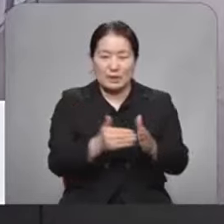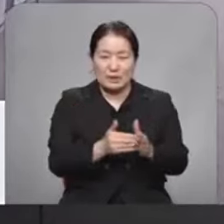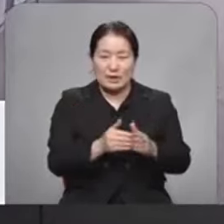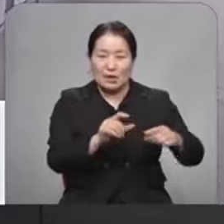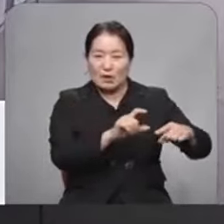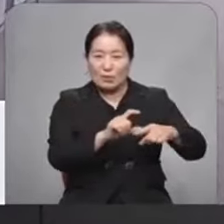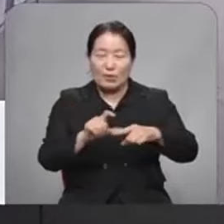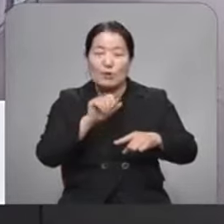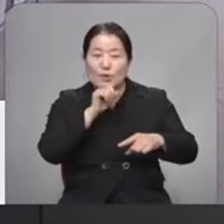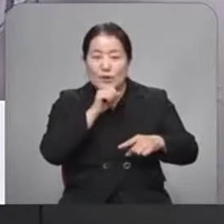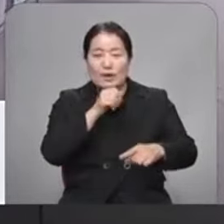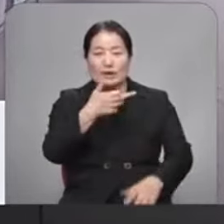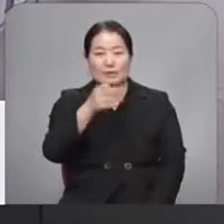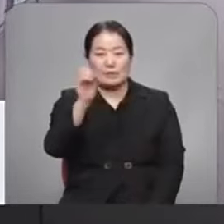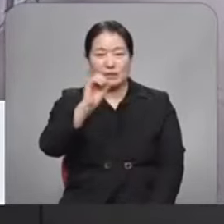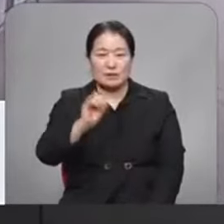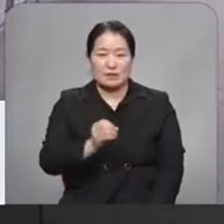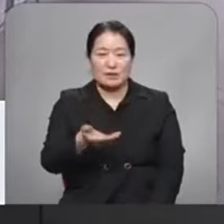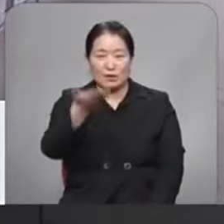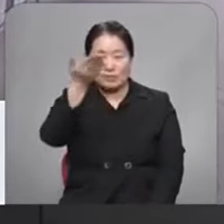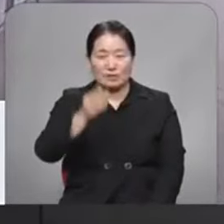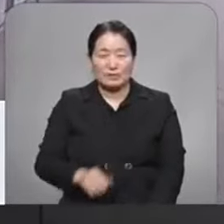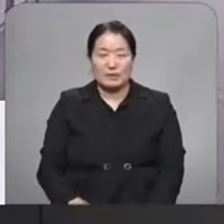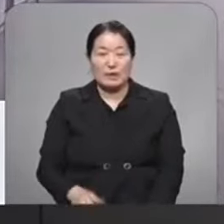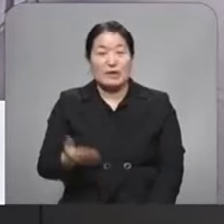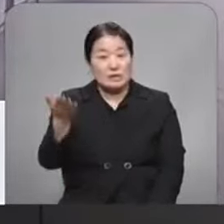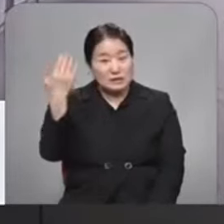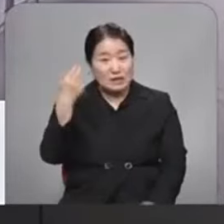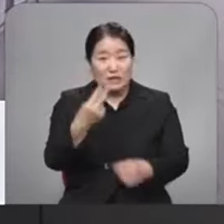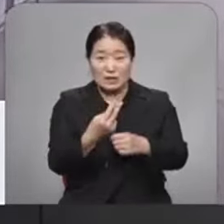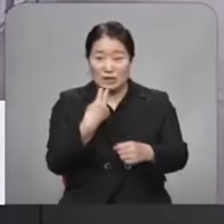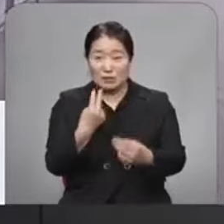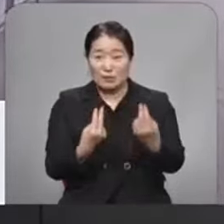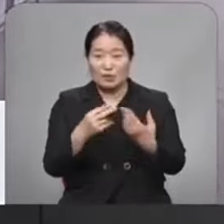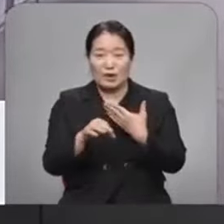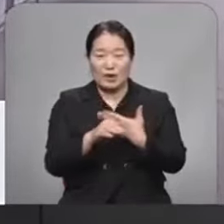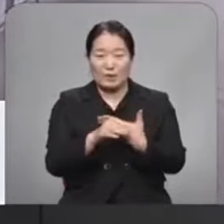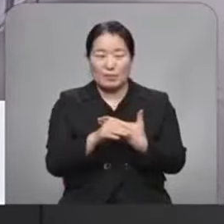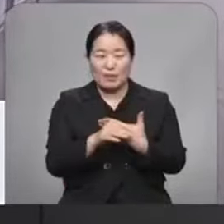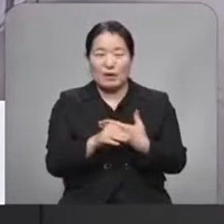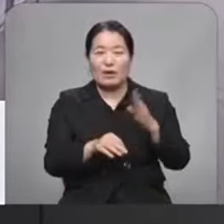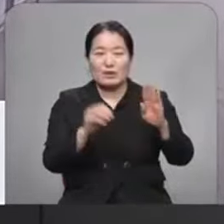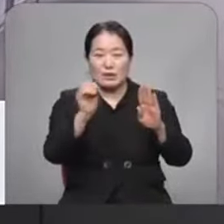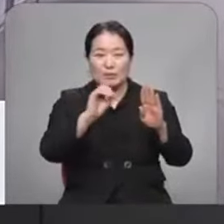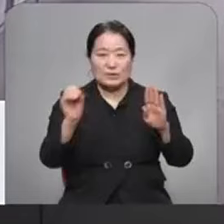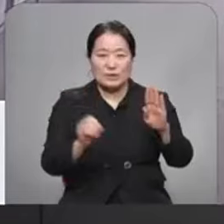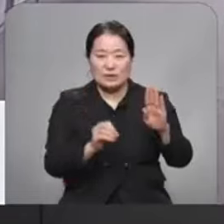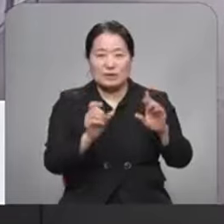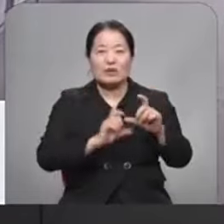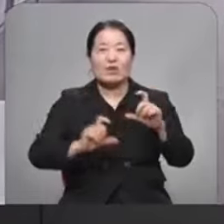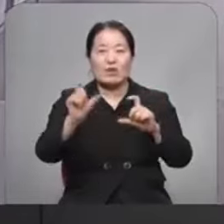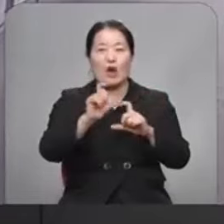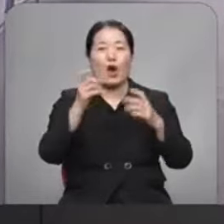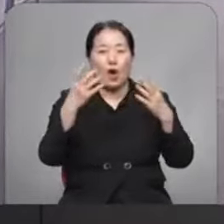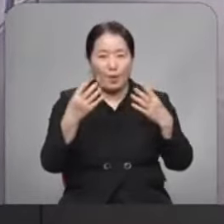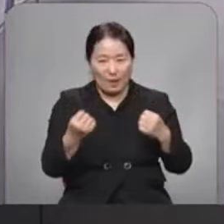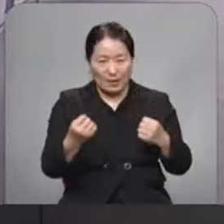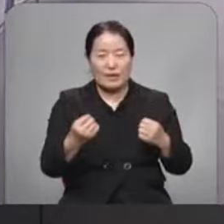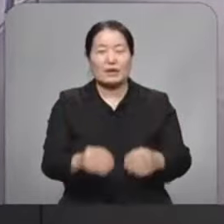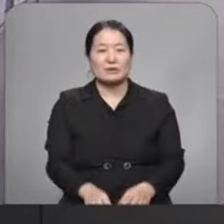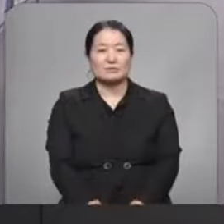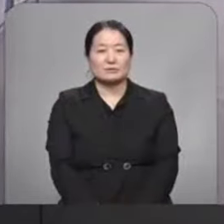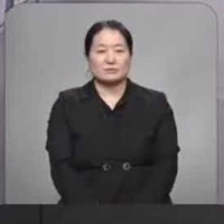17% 넘겼습니다 지난 총선 때보다 첫날 사전 투표율이 4% 가까이 올랐습니다 김문영 기자의